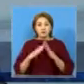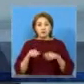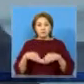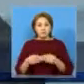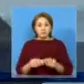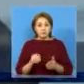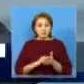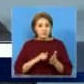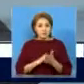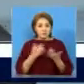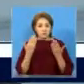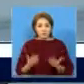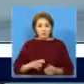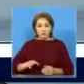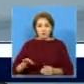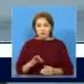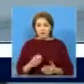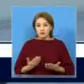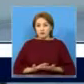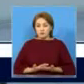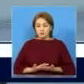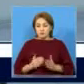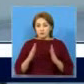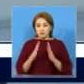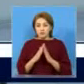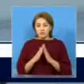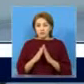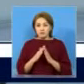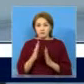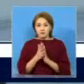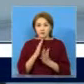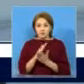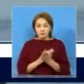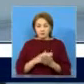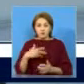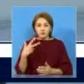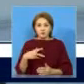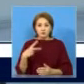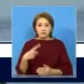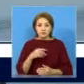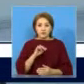бойынша бүгінгі күні облыста тұрғын үй мұқтаждардың тізіміне